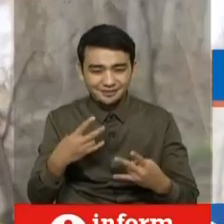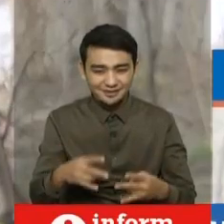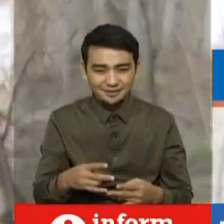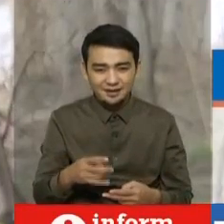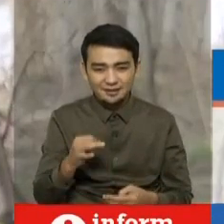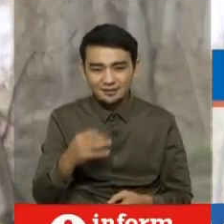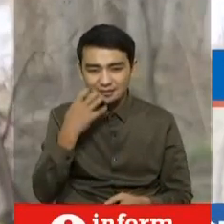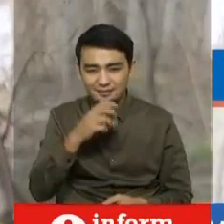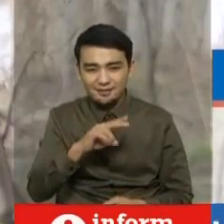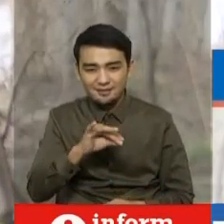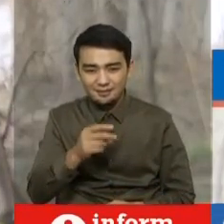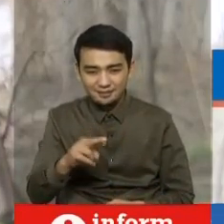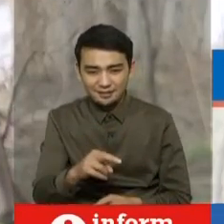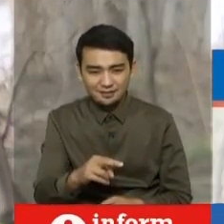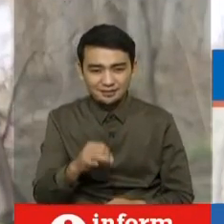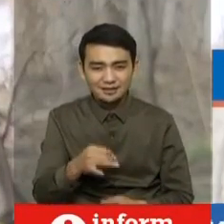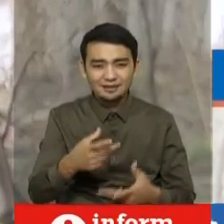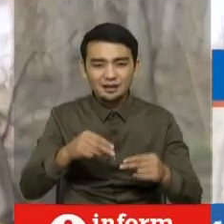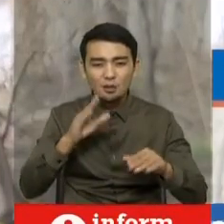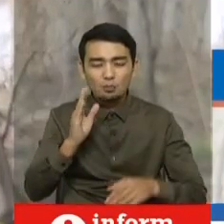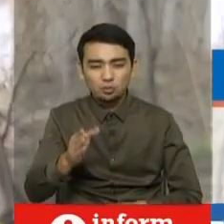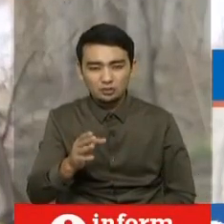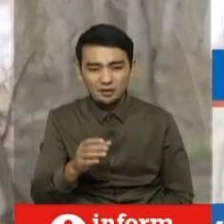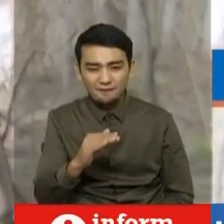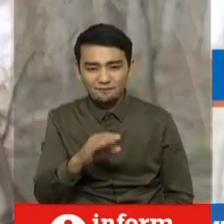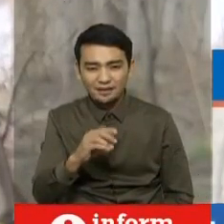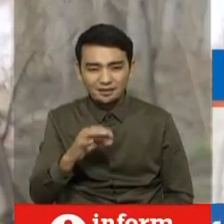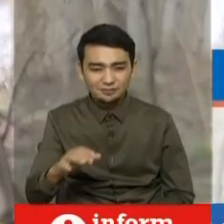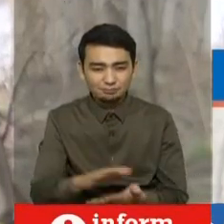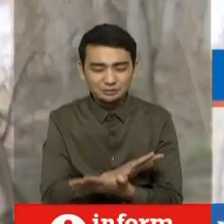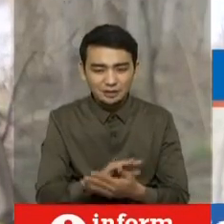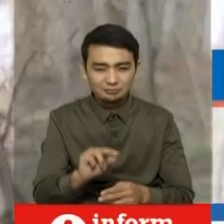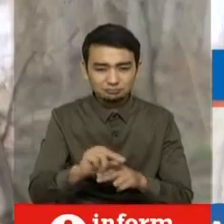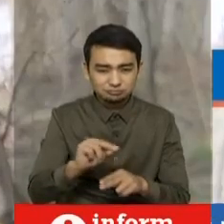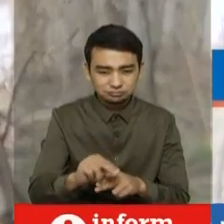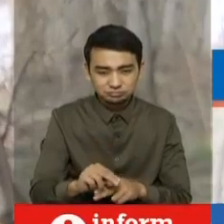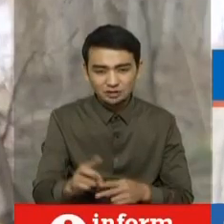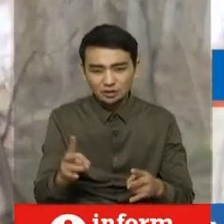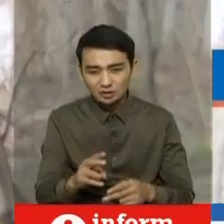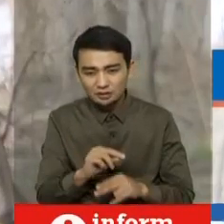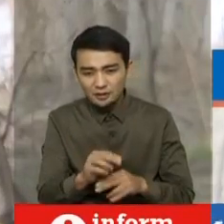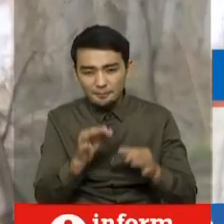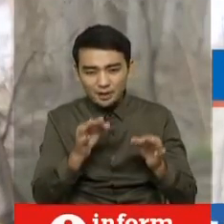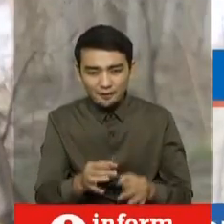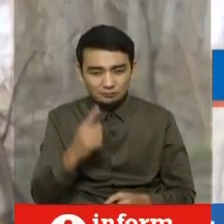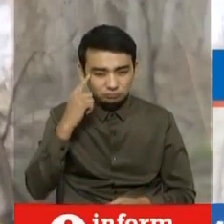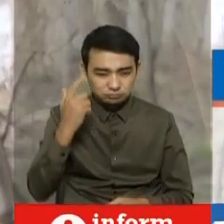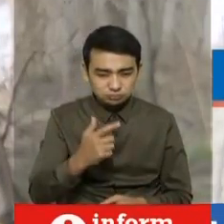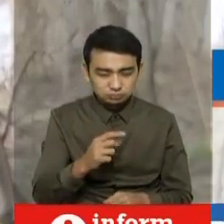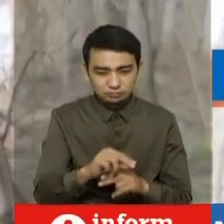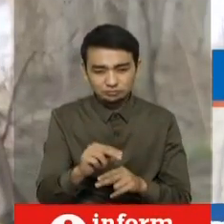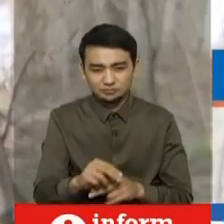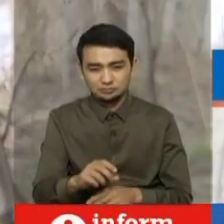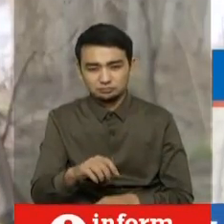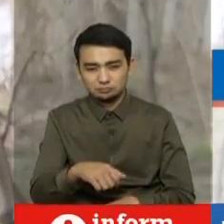раздавать, горячую линию, где будут финансовую консультацию, бесплатную финансовую консультацию проводить, грамотных консультантов